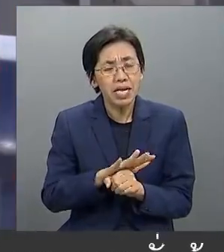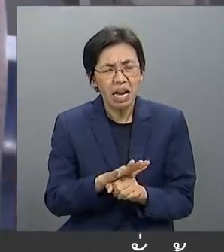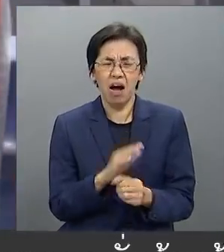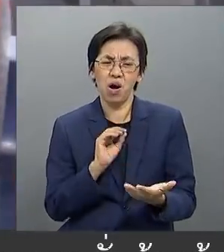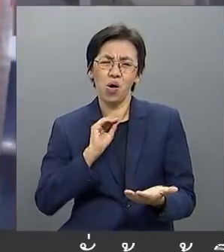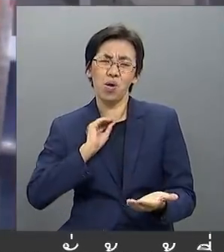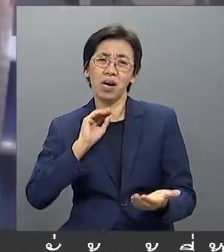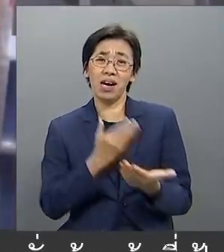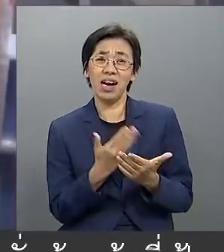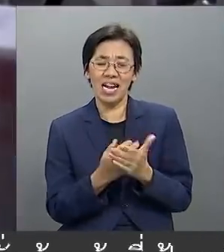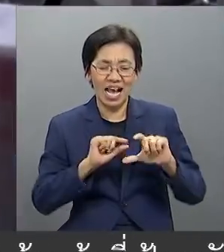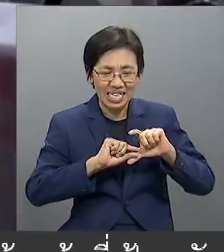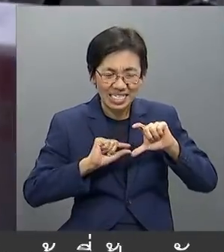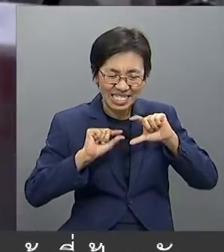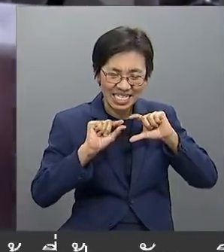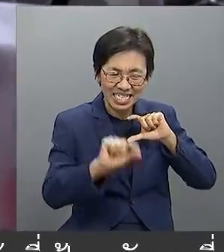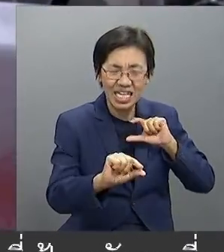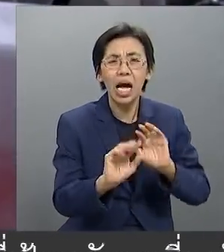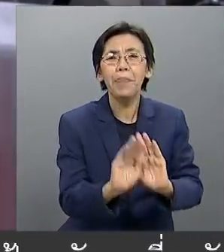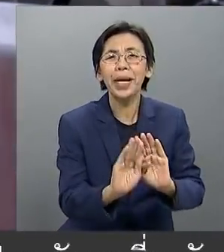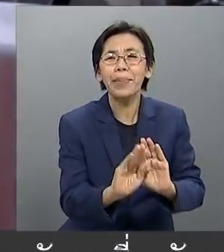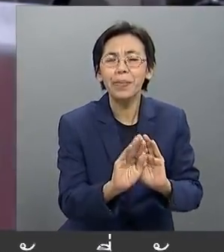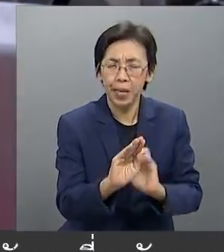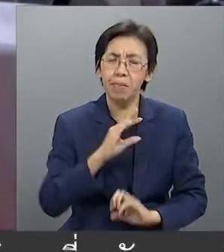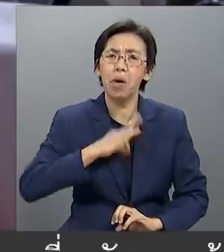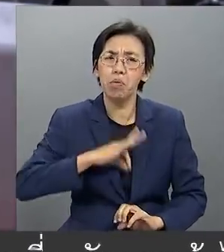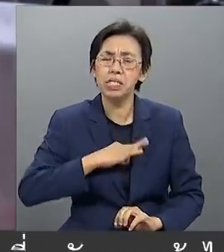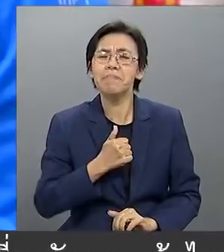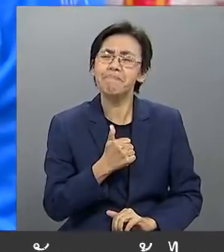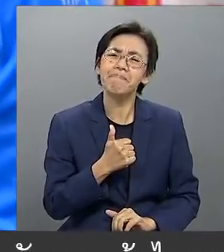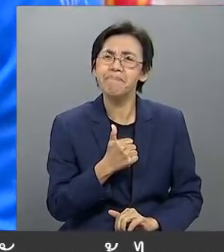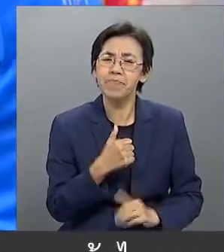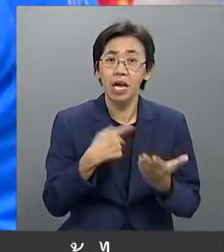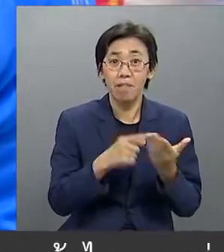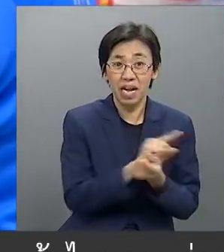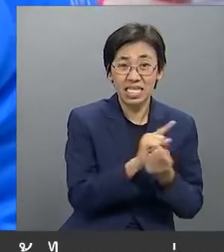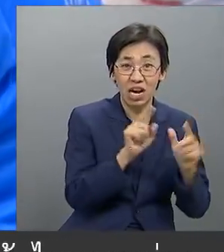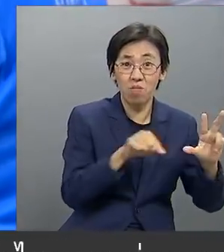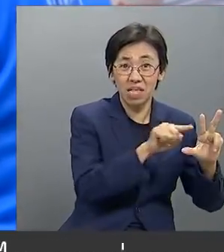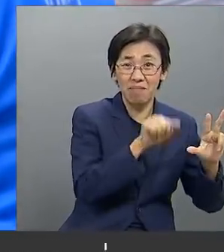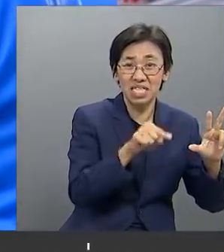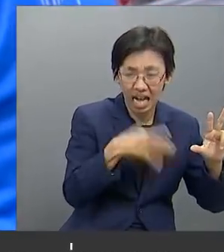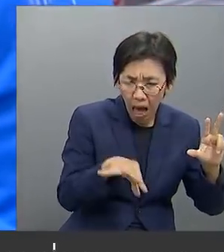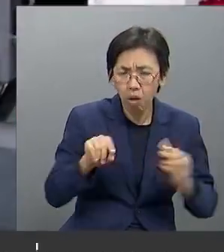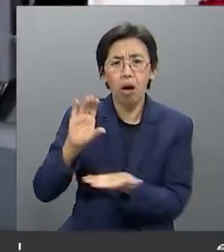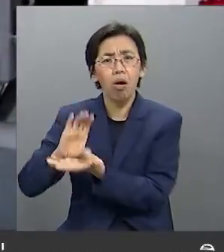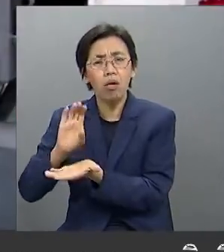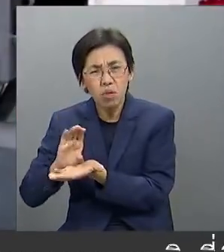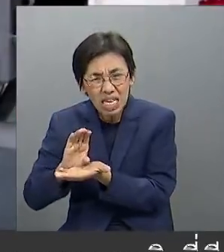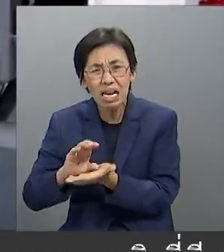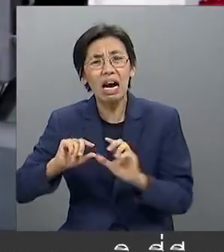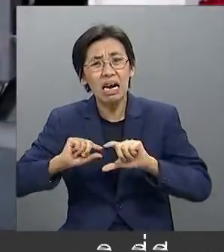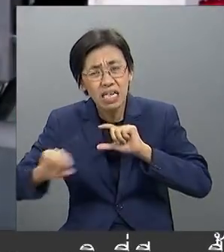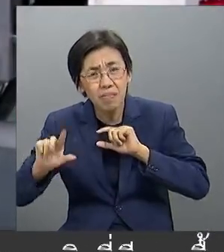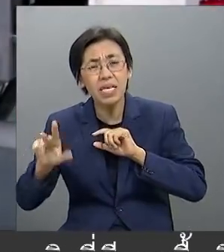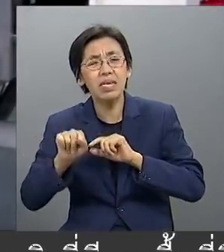ถูกดึงเงินออกไปออมเพิ่มนอกเหนือจากประกันสังคมที่ตอนนี้ดึงไป 3%นะคะแต่ถ้าเงินอันของกลุ่ม